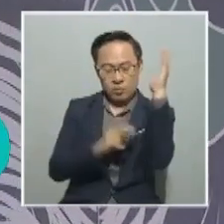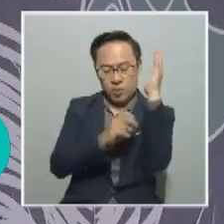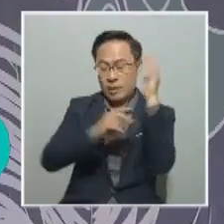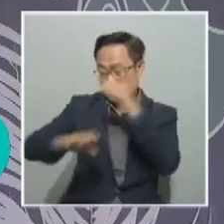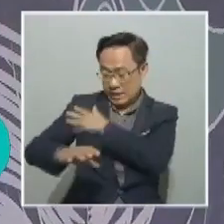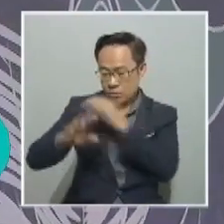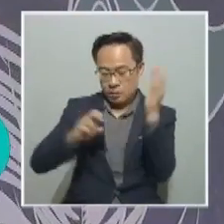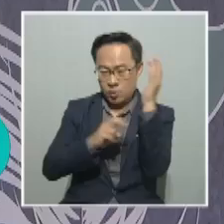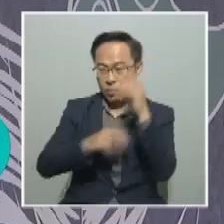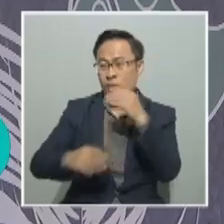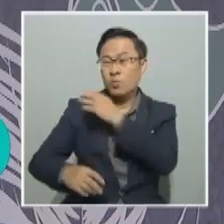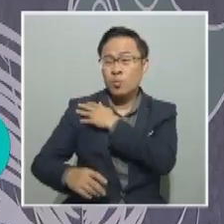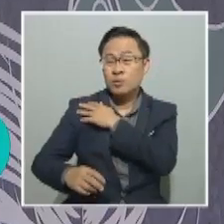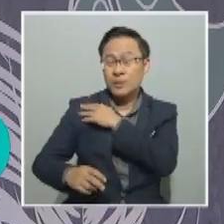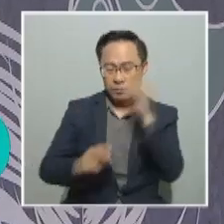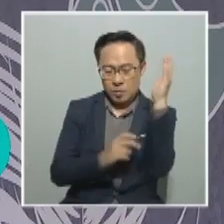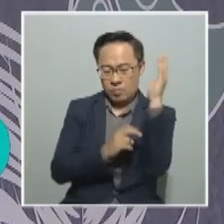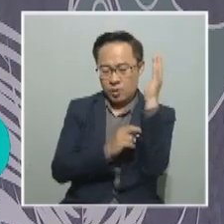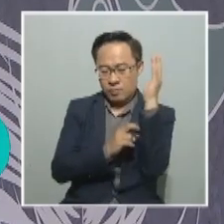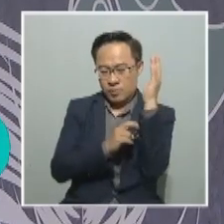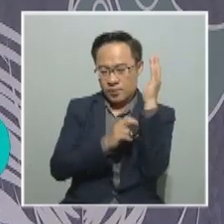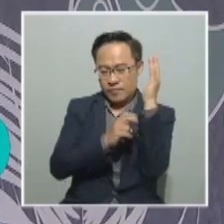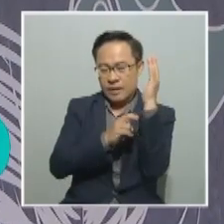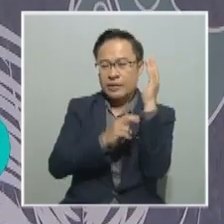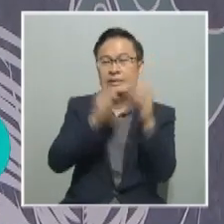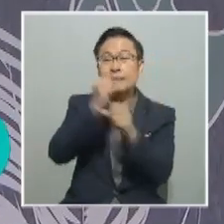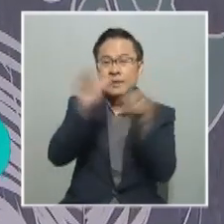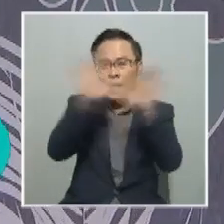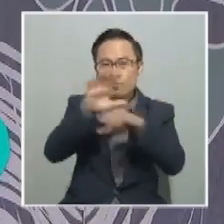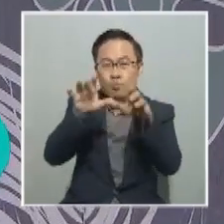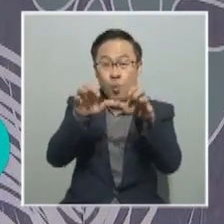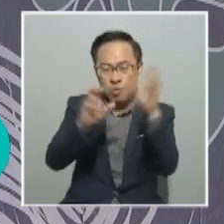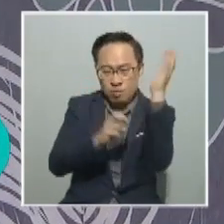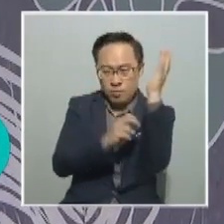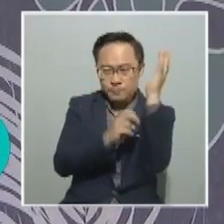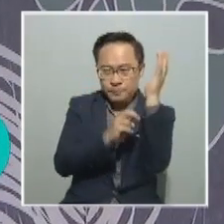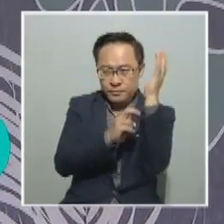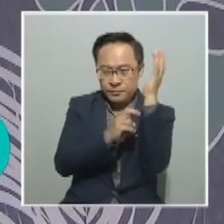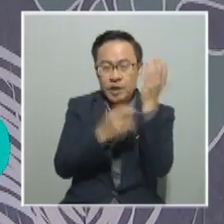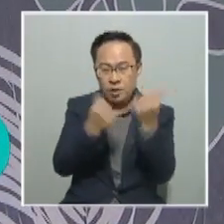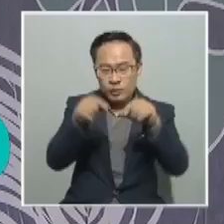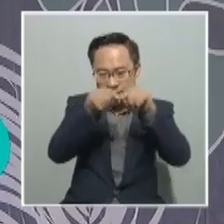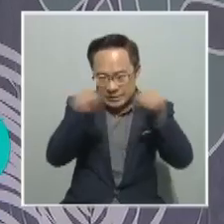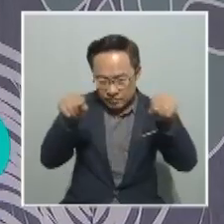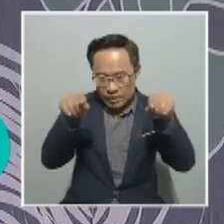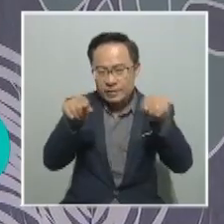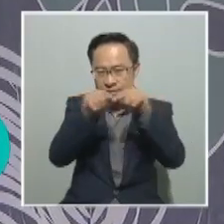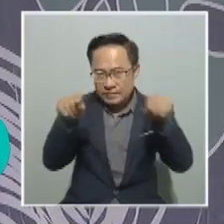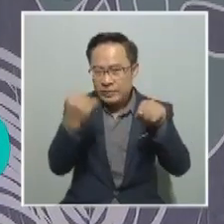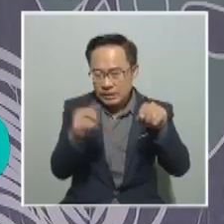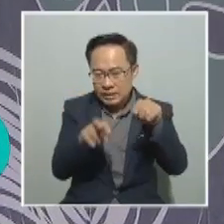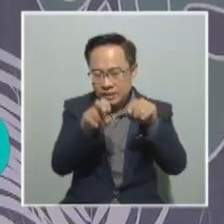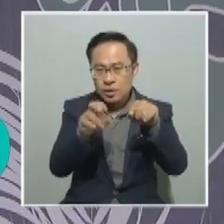ไต่ครับเพราะว่าเราปวดใช่ไหมเราจะขึ้นได้ไม่เร็วหรอก ครับผม ทีนี้ให้เราขีดไว้สมมติวันนี้เนี่ยเราได้ที่นี ่ เราขีด